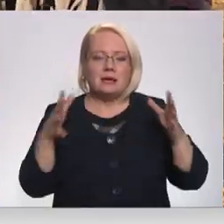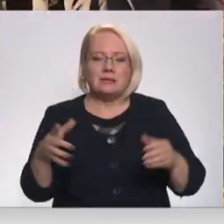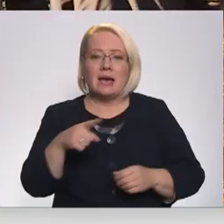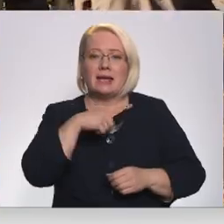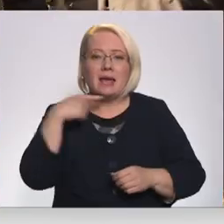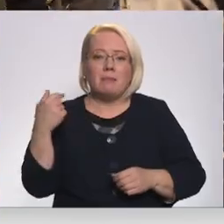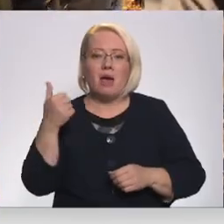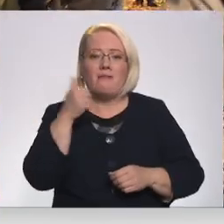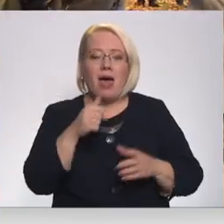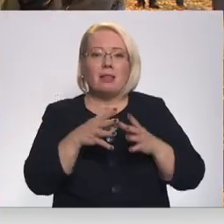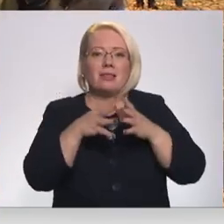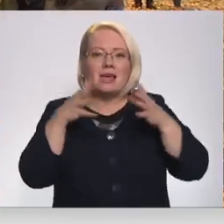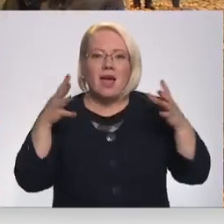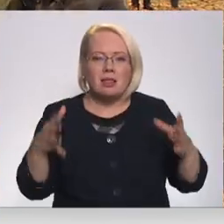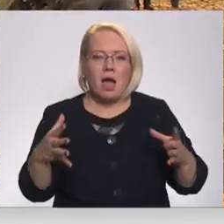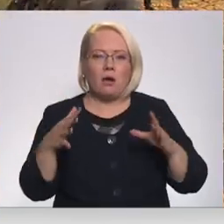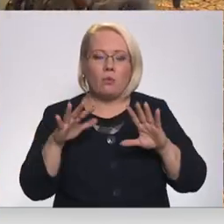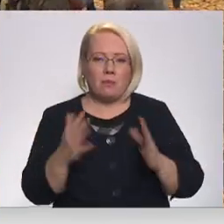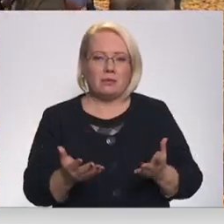uz lielāko cerēju, bet